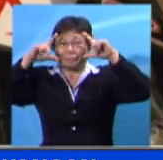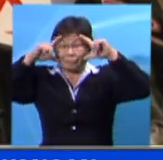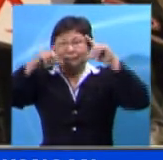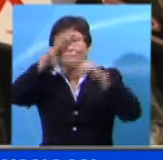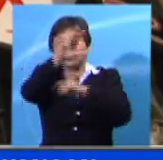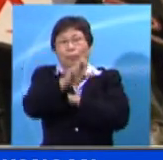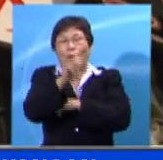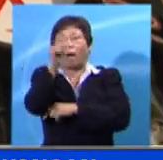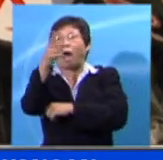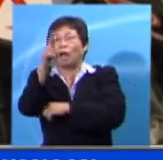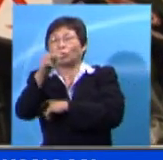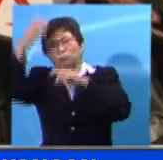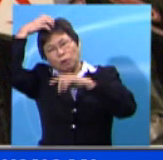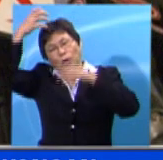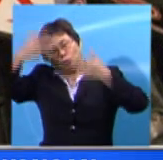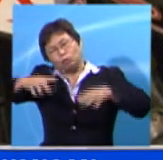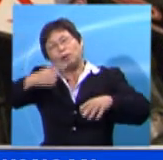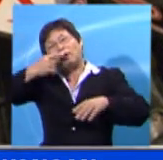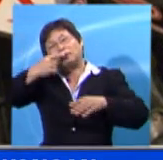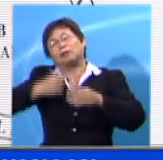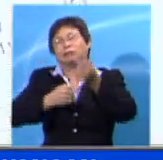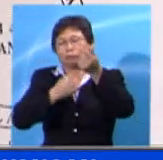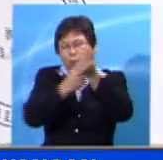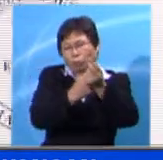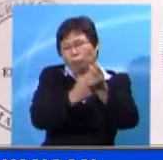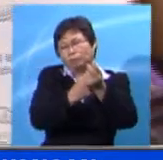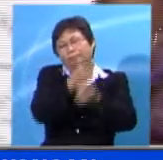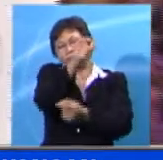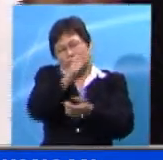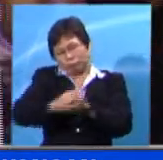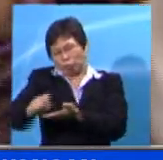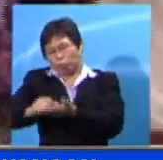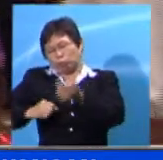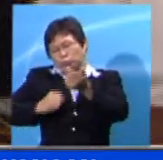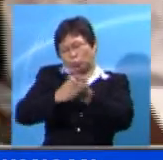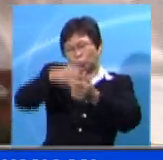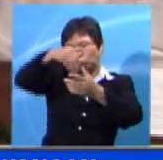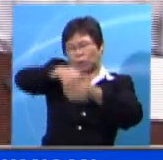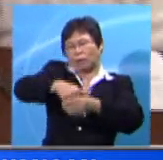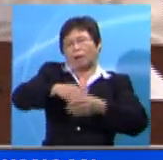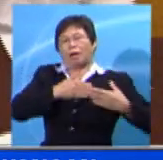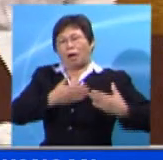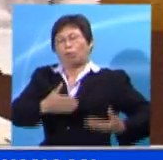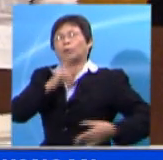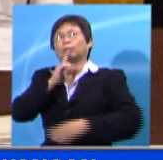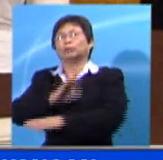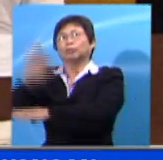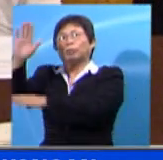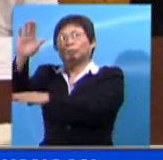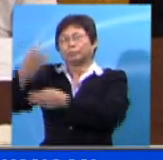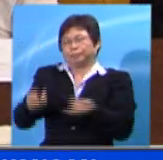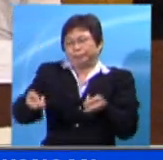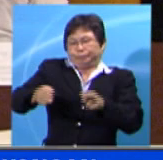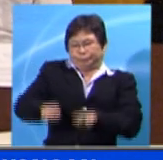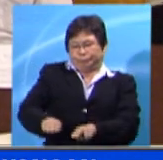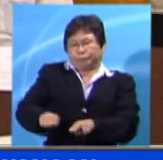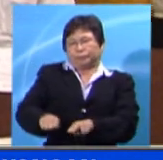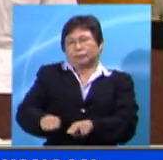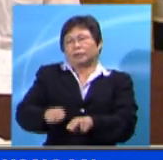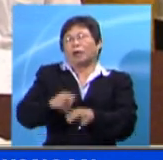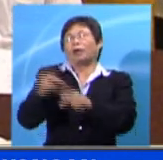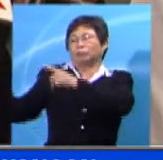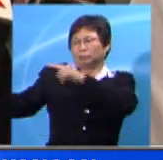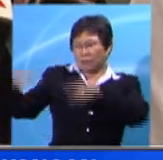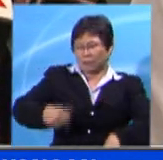Adun Selangor itu telah menyatakan sokongan tersebut secara bertulis di dalam Akuan bersumpah yang ditandatangani atau